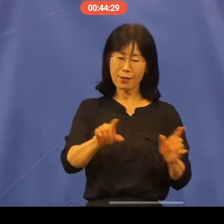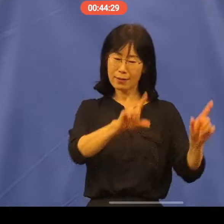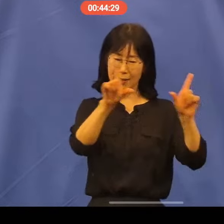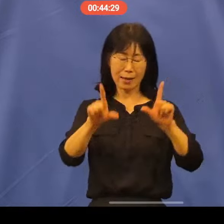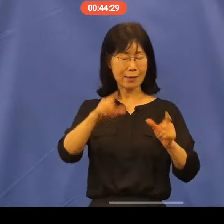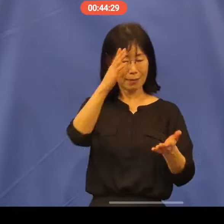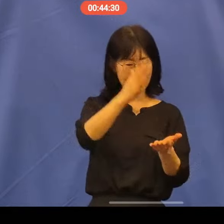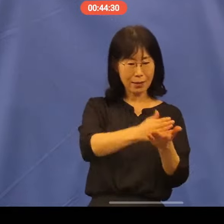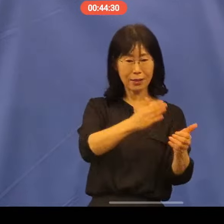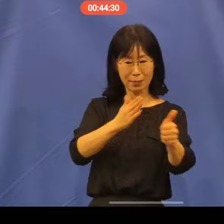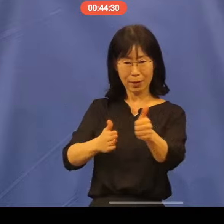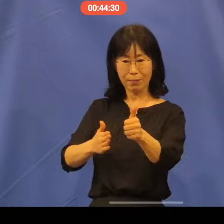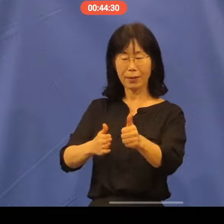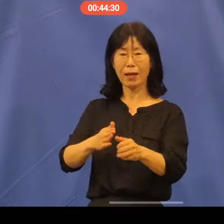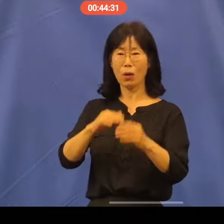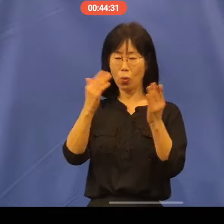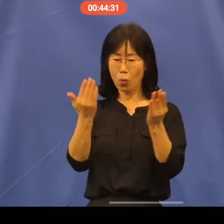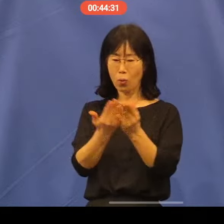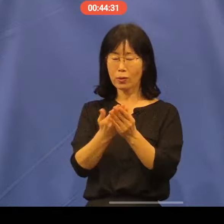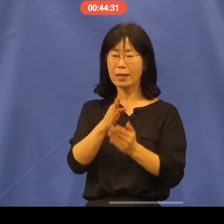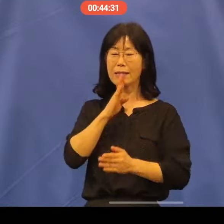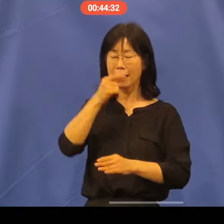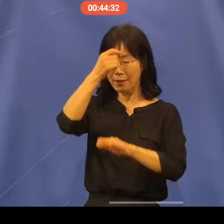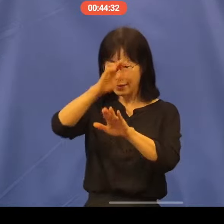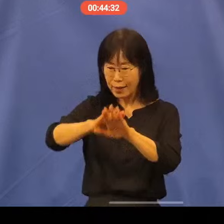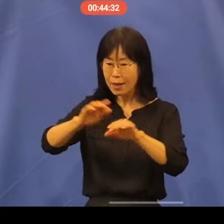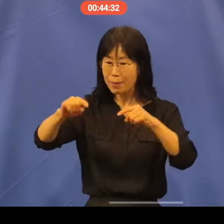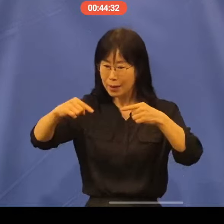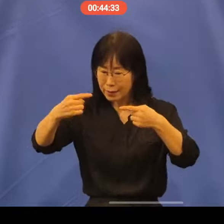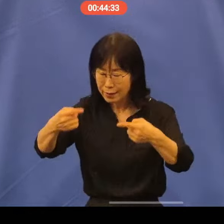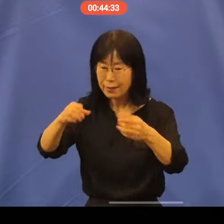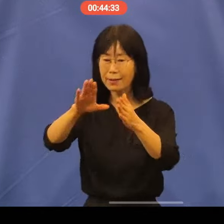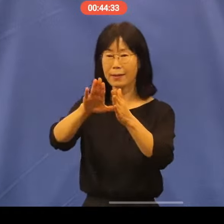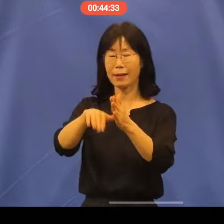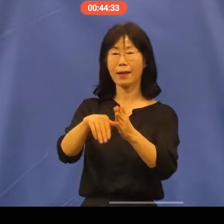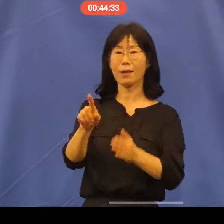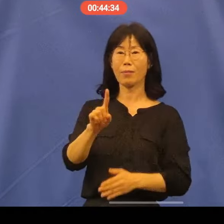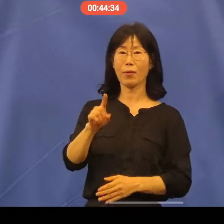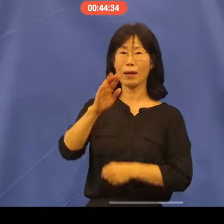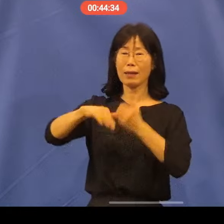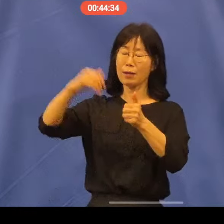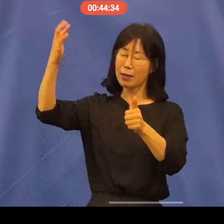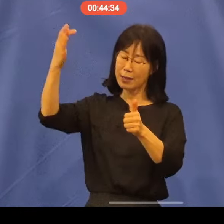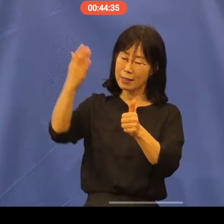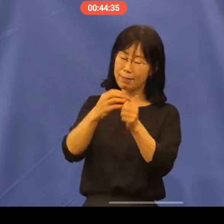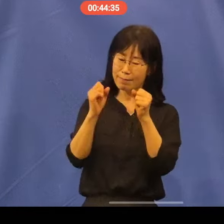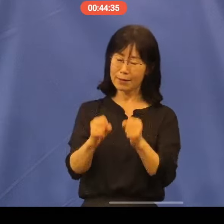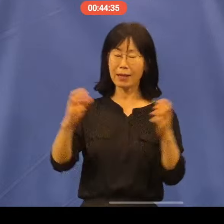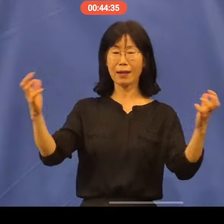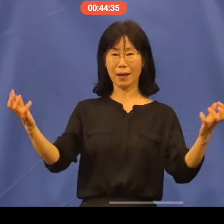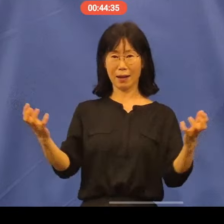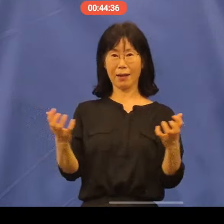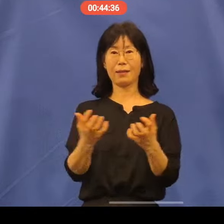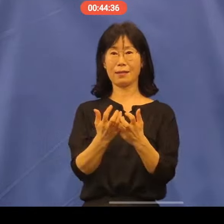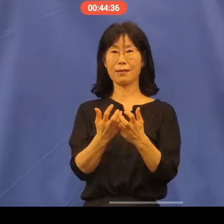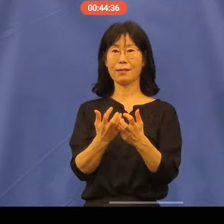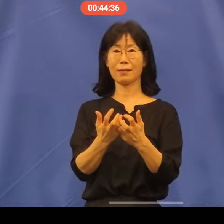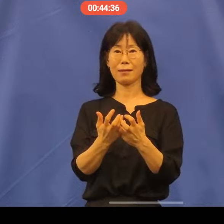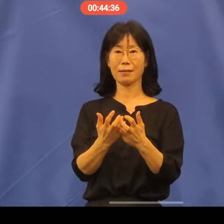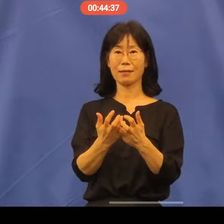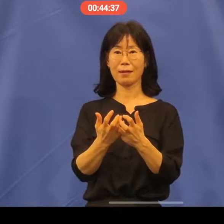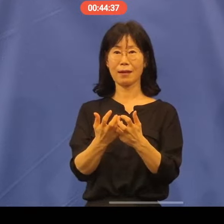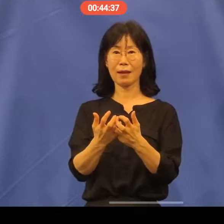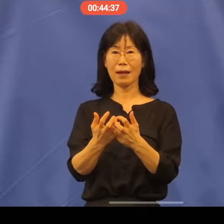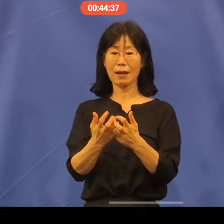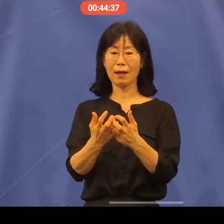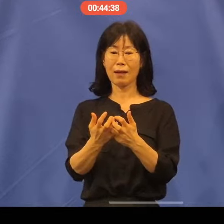온전한 예배, 그 예배를 통하여 하나님의 임재로 가득할 때, 그 하나님의 임재가 가득할 때 나라는